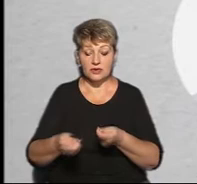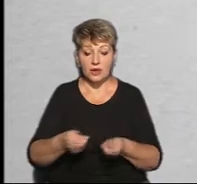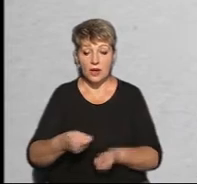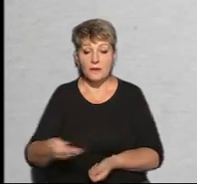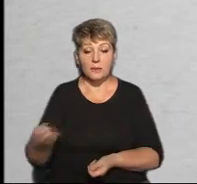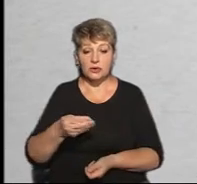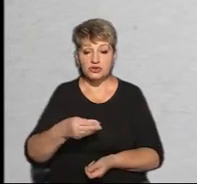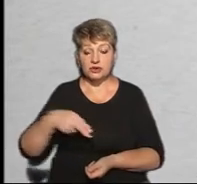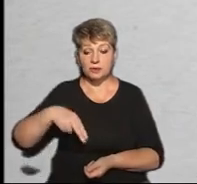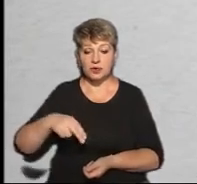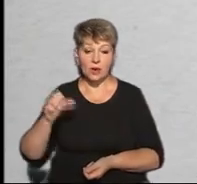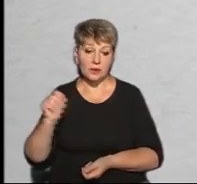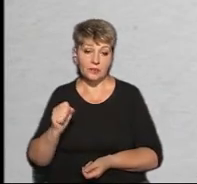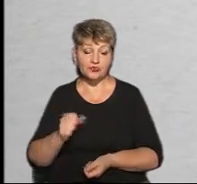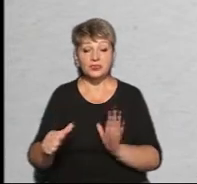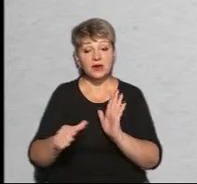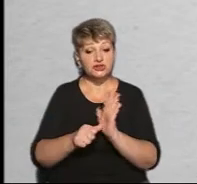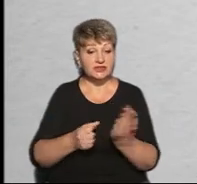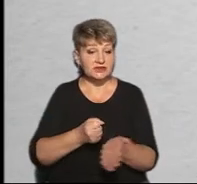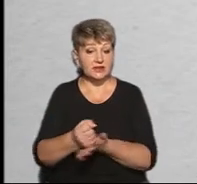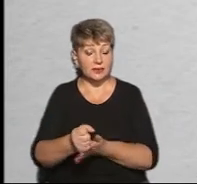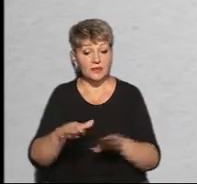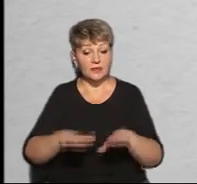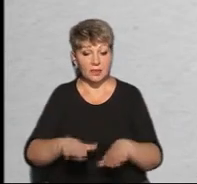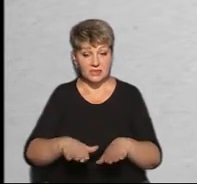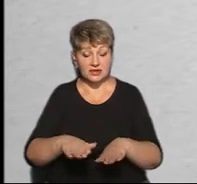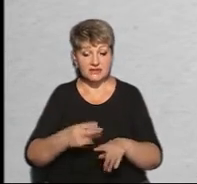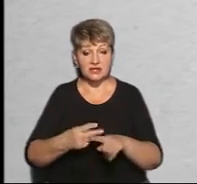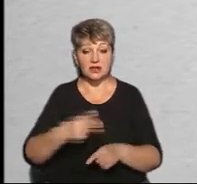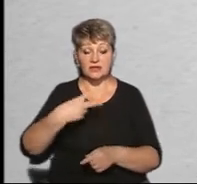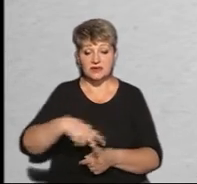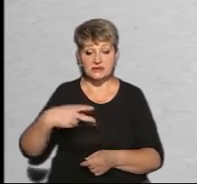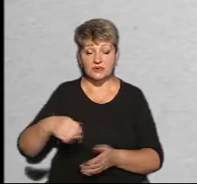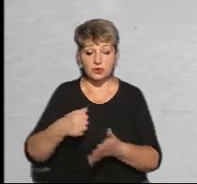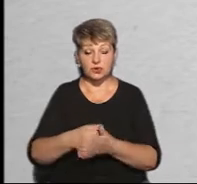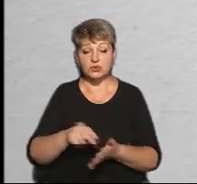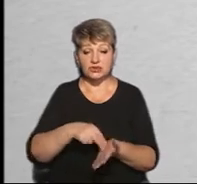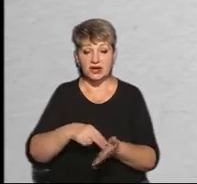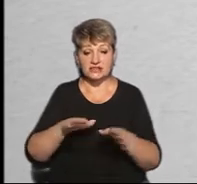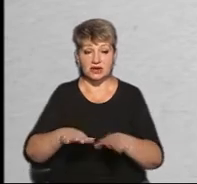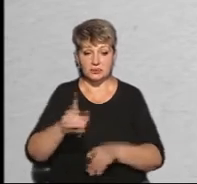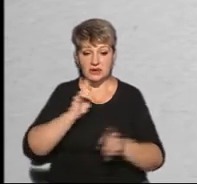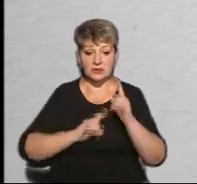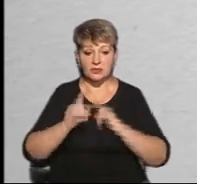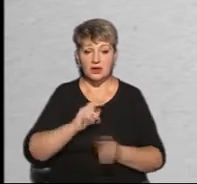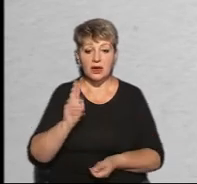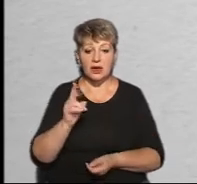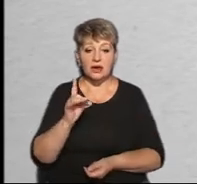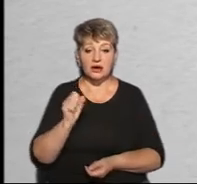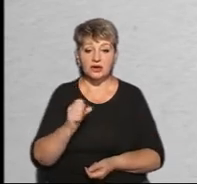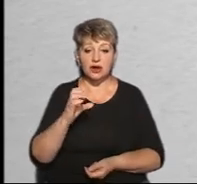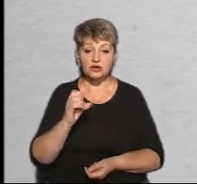Олексійович. Топ-6 кандидатів від партії на місцевих виборах 2020 року до Черкаської міської ради. Красюк Віталій